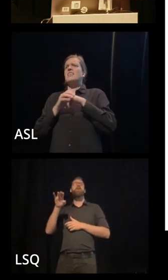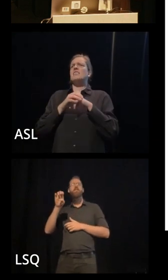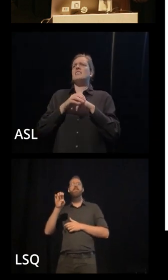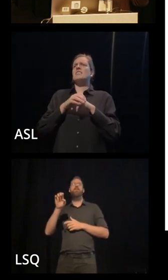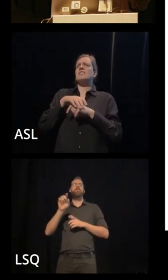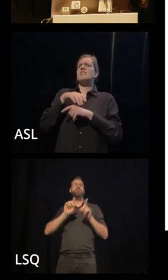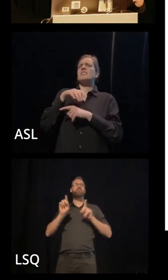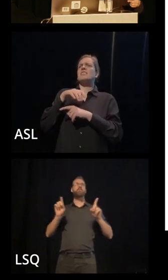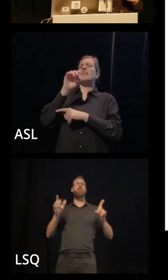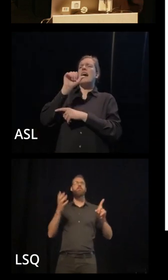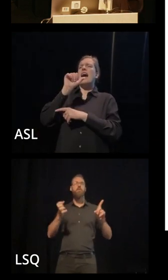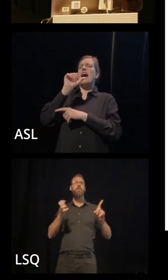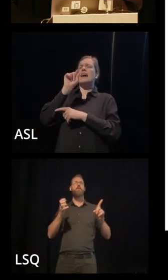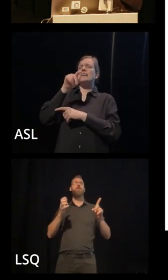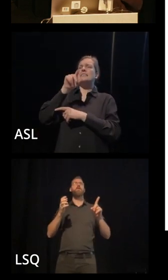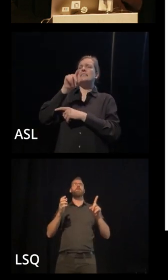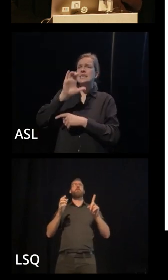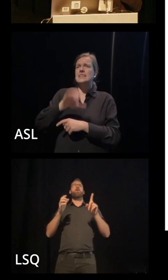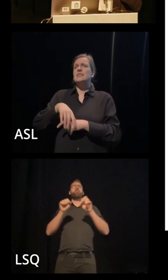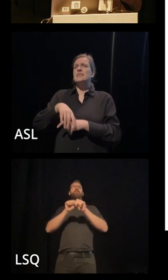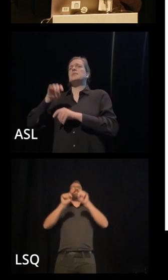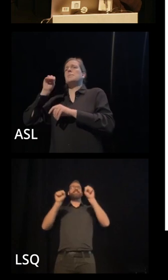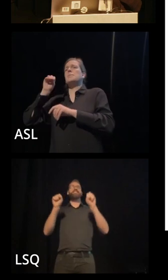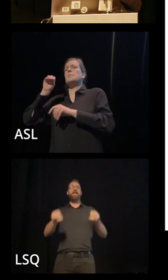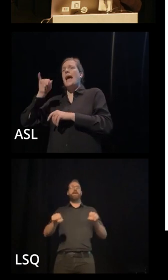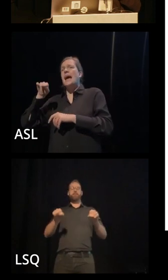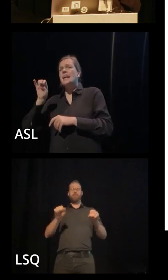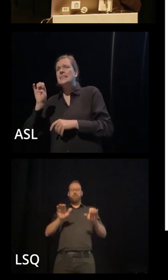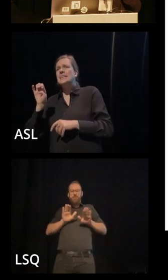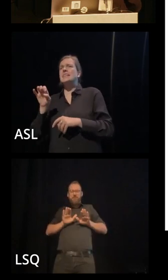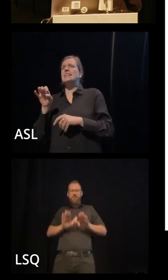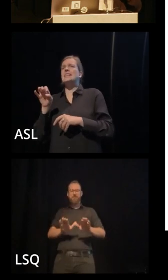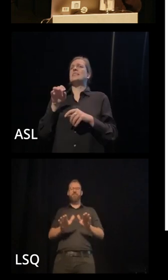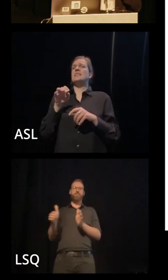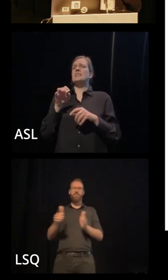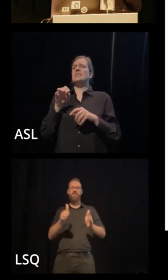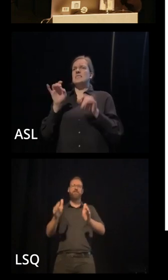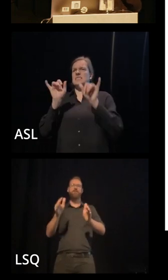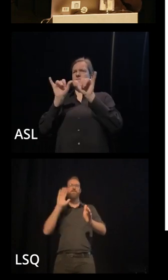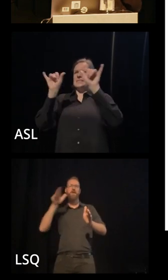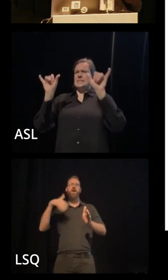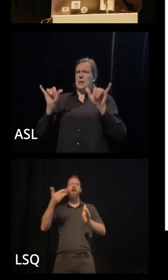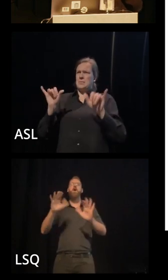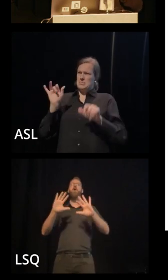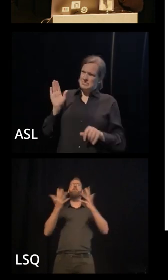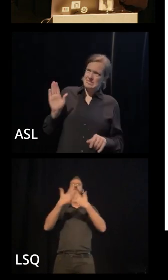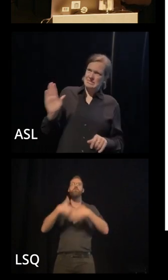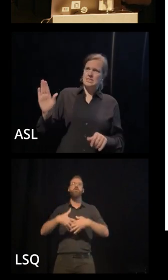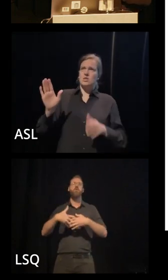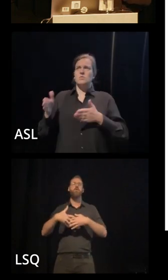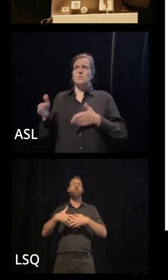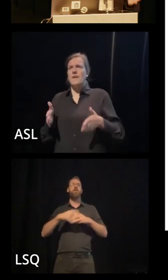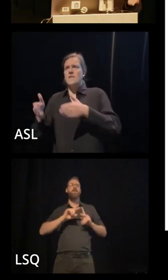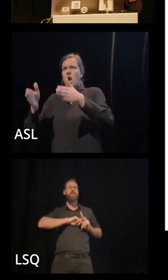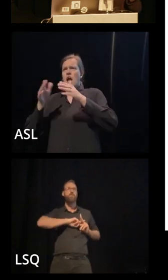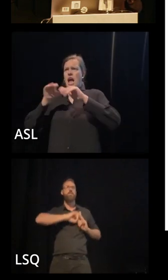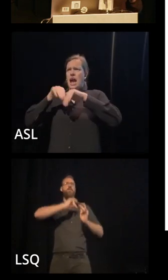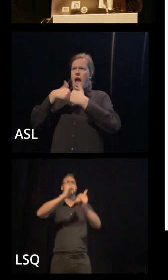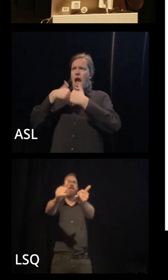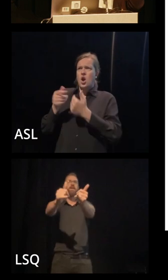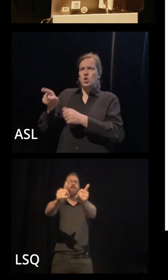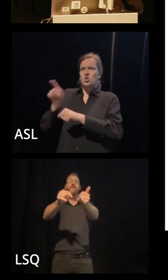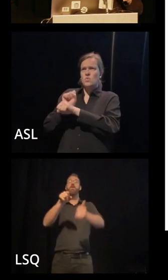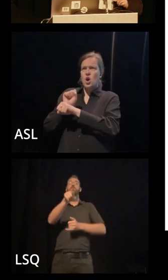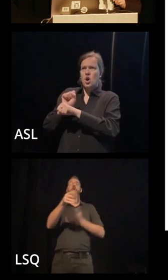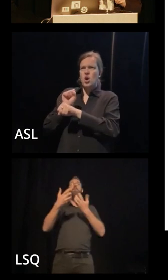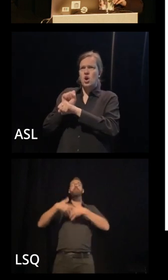système Saint-Laurent comme un système dont on est interdépendant, je le répète. Donc, en fait, c'est un appareil qui est pensé de façon durable,